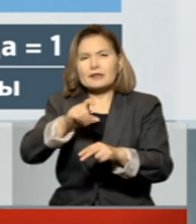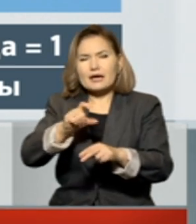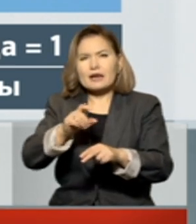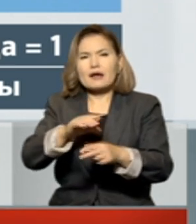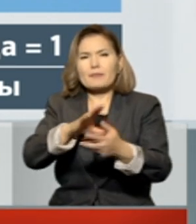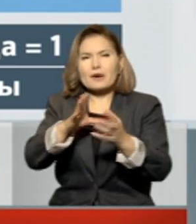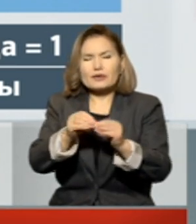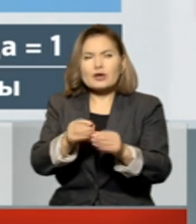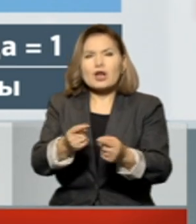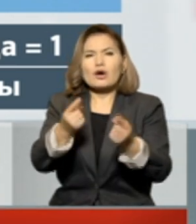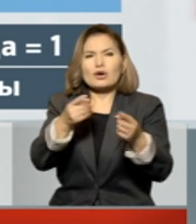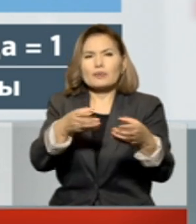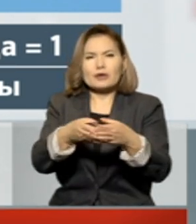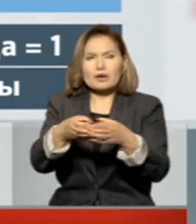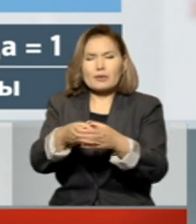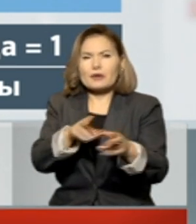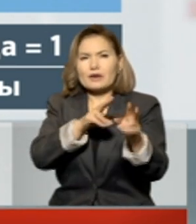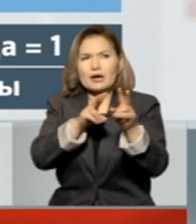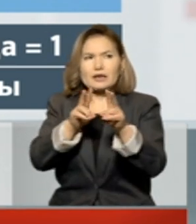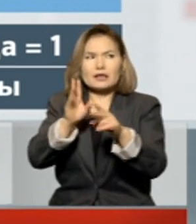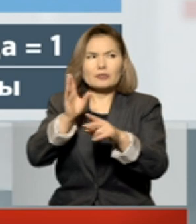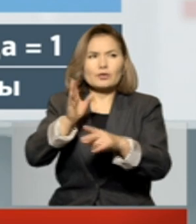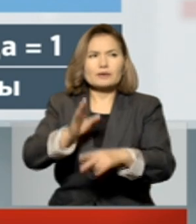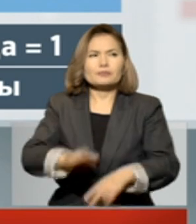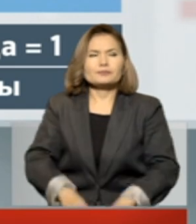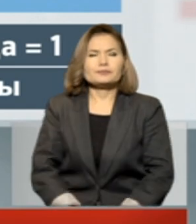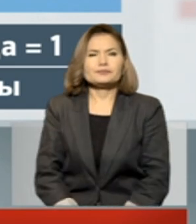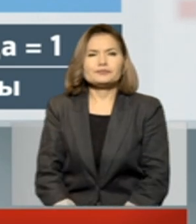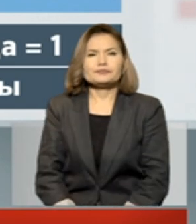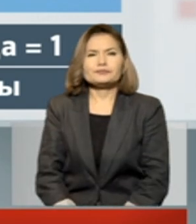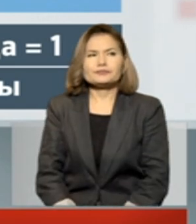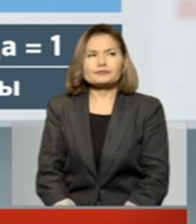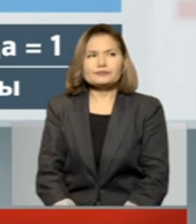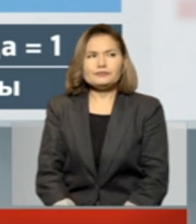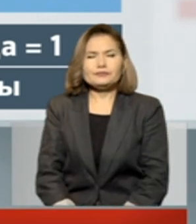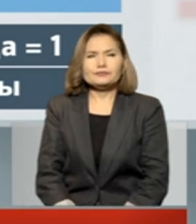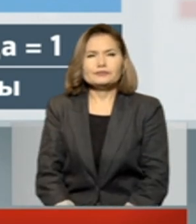ВАНУ секілді беделді ұйымдар қадағалайды.